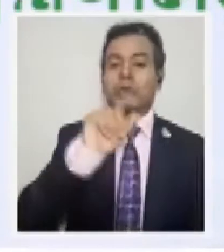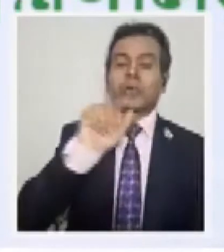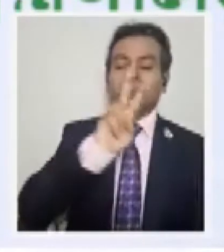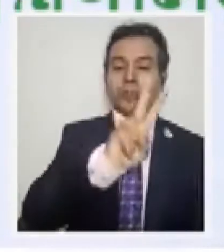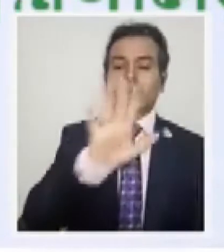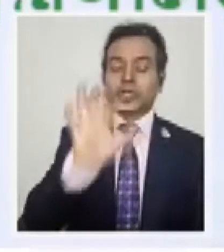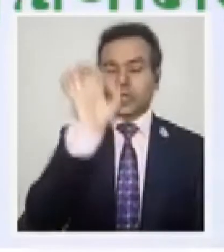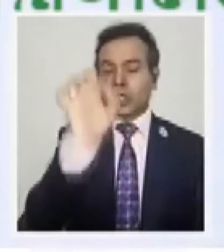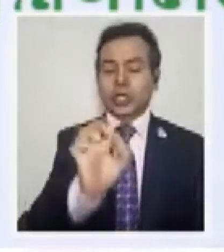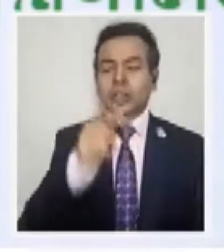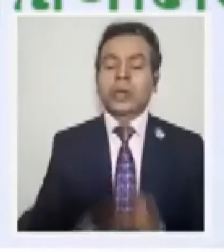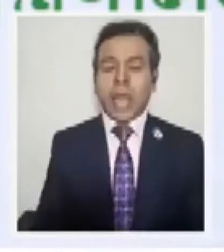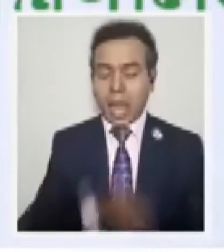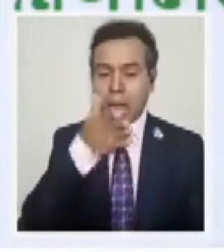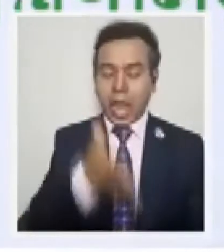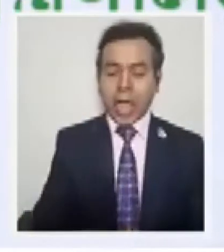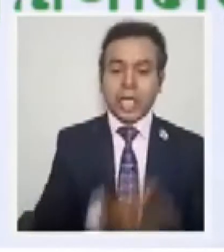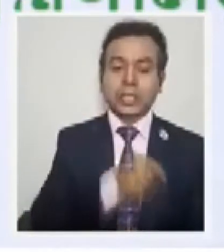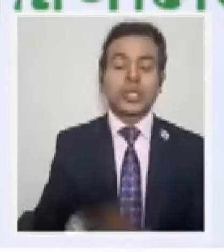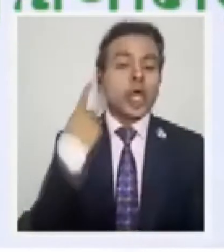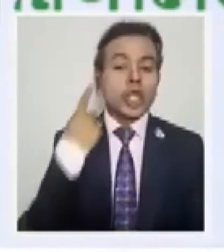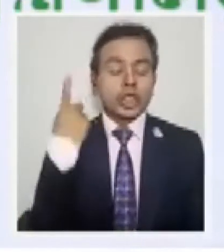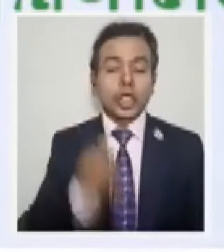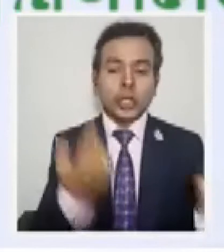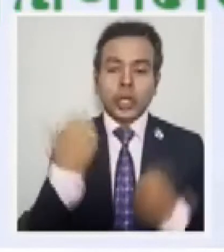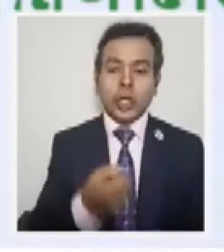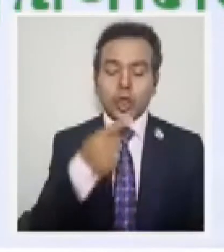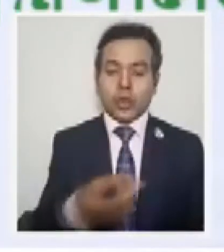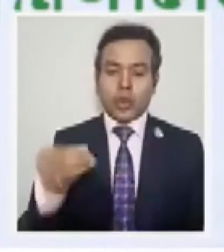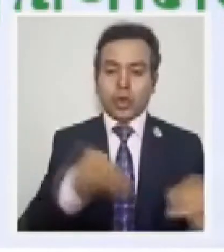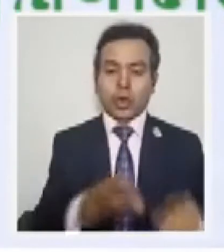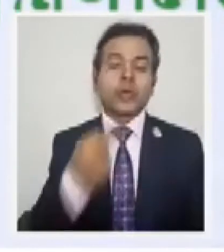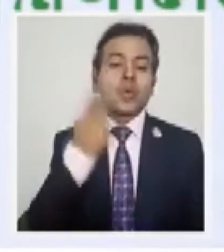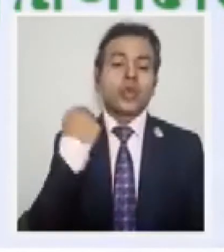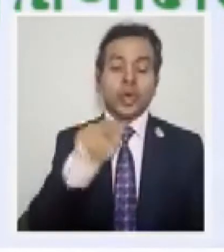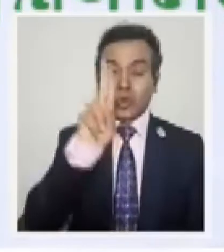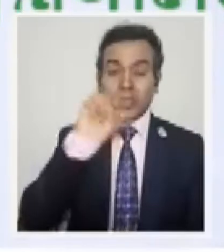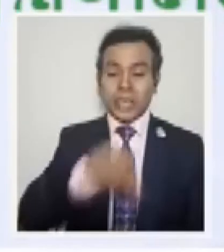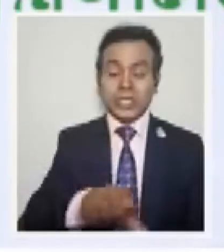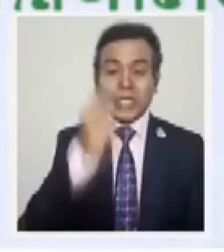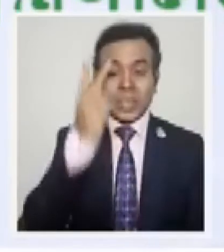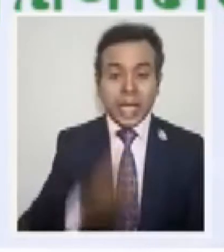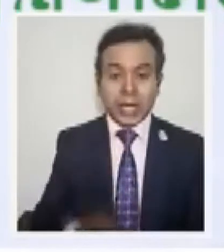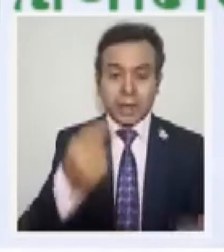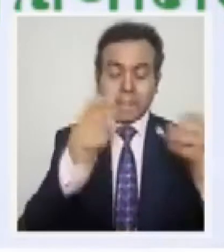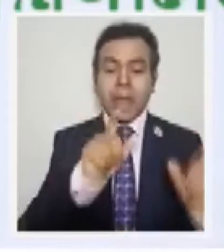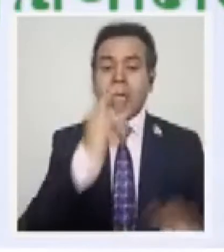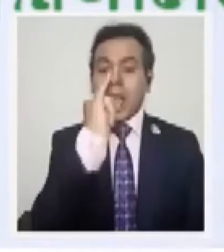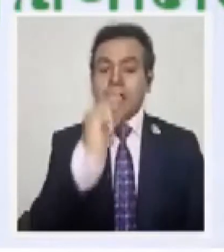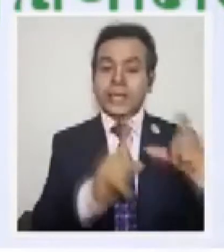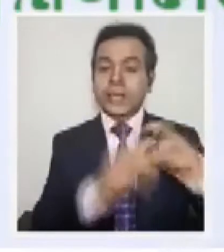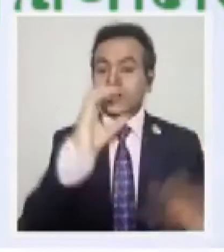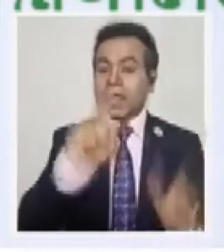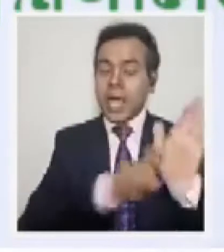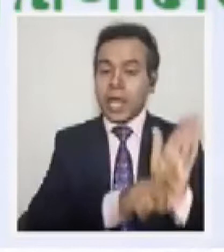হার, পুরুষ 75 শতাংশ এবং নারী 25 শতাংশ। এই ডাটাতে আজকের তথ্যগুলো সংযোজিত হয়নি,